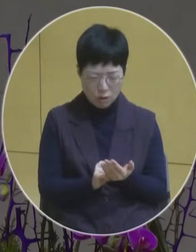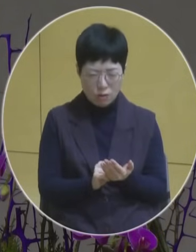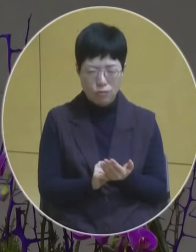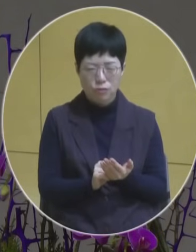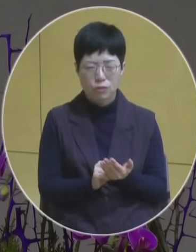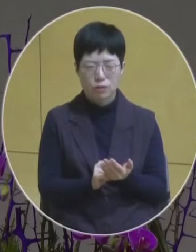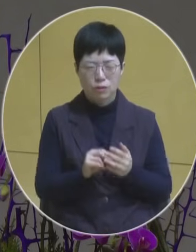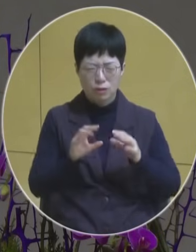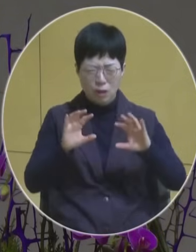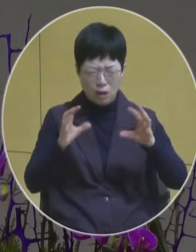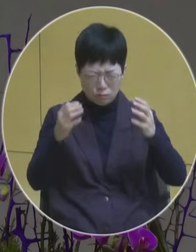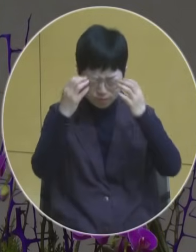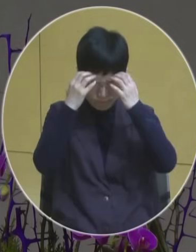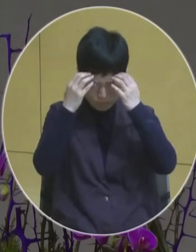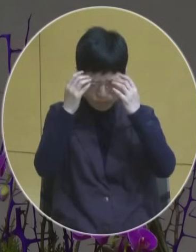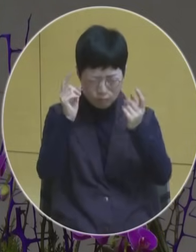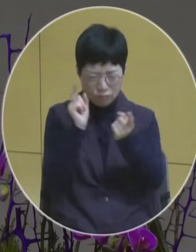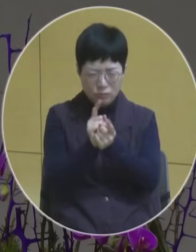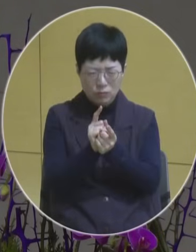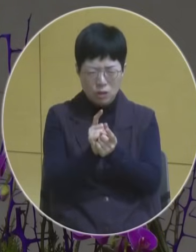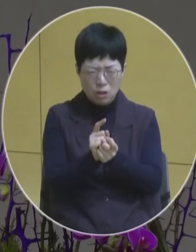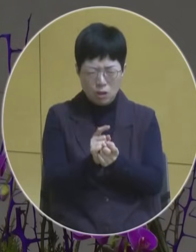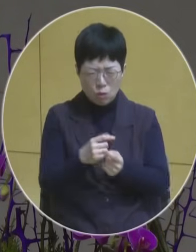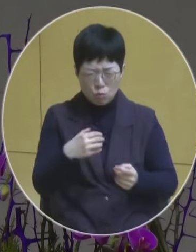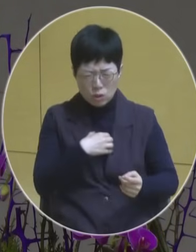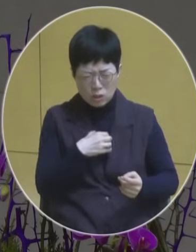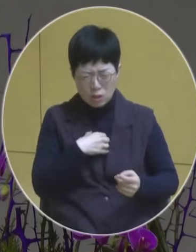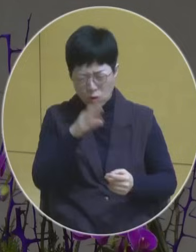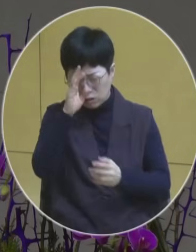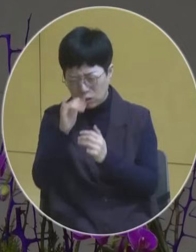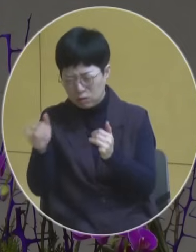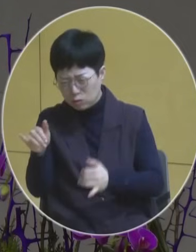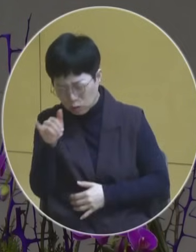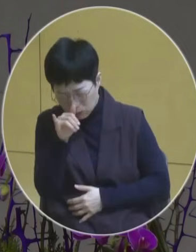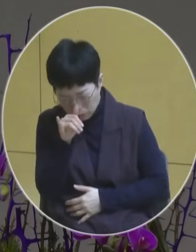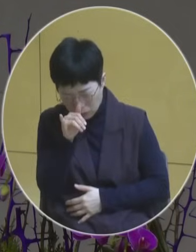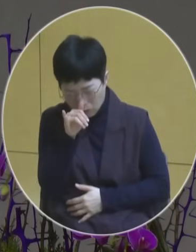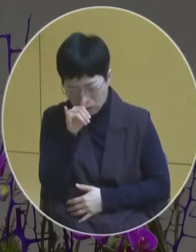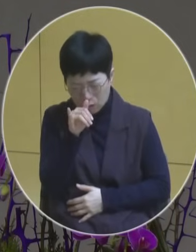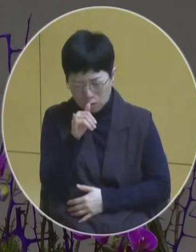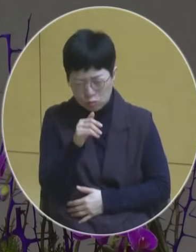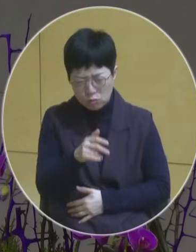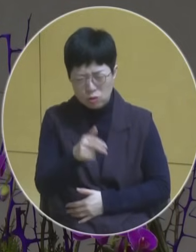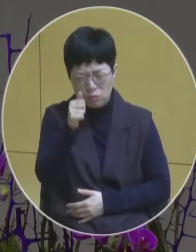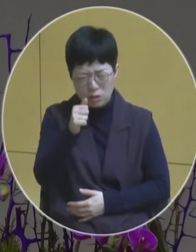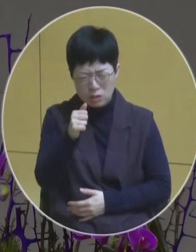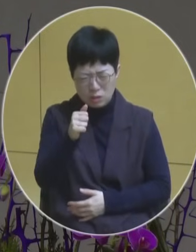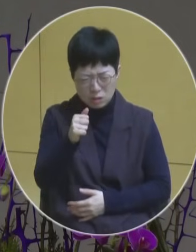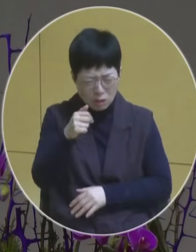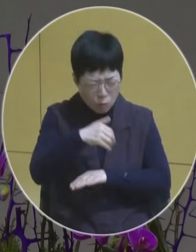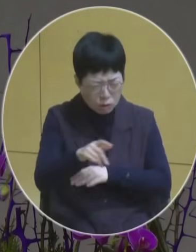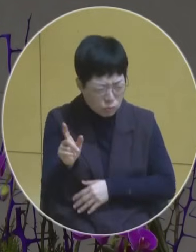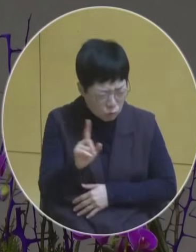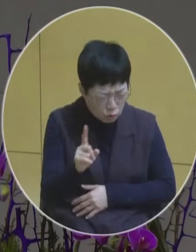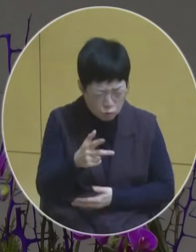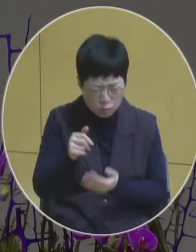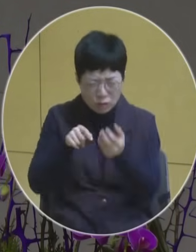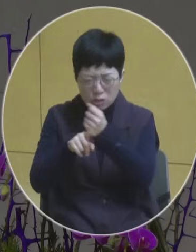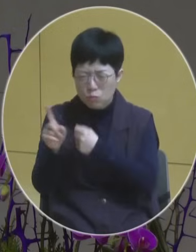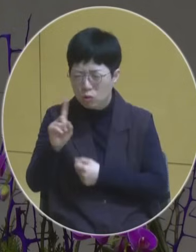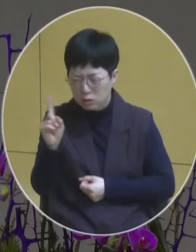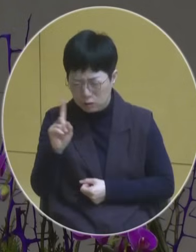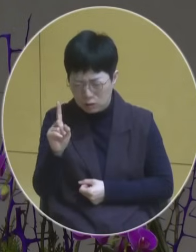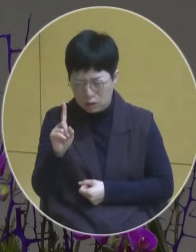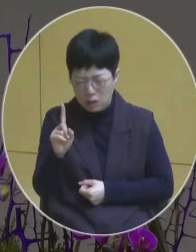하나님 진통을 겪고 있습니다. 위기의 환자들도 많이 있습니다. 하나님 주님께서 계획하신 것이 무엇이고 주의 뜻이